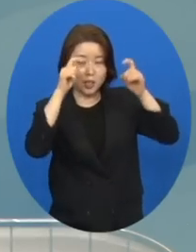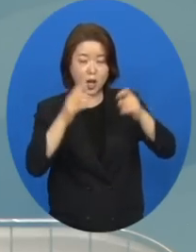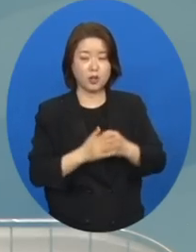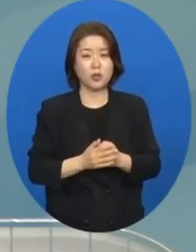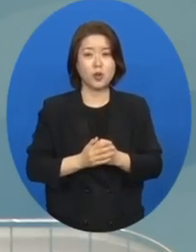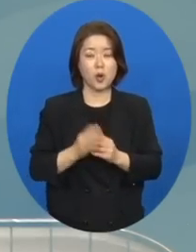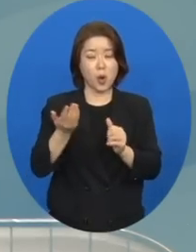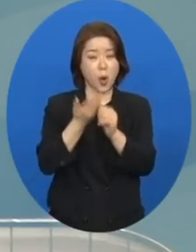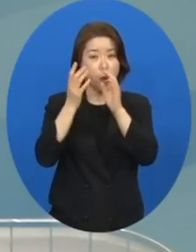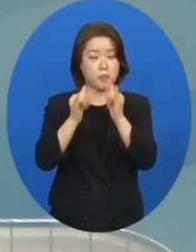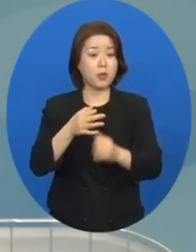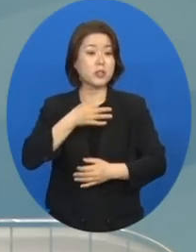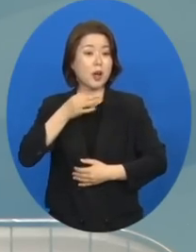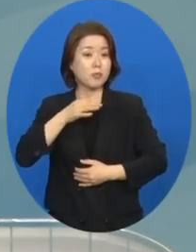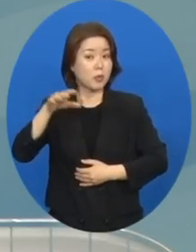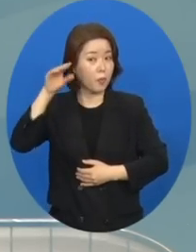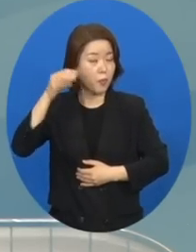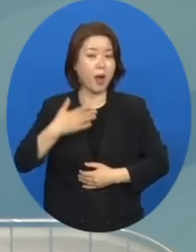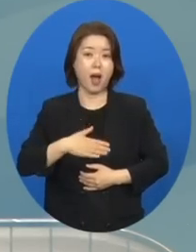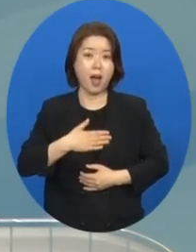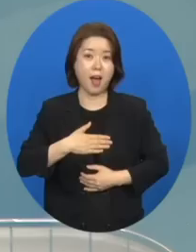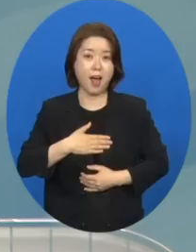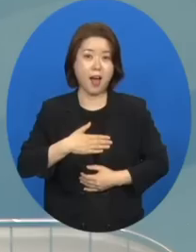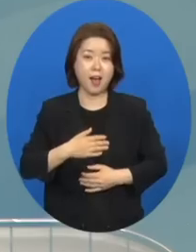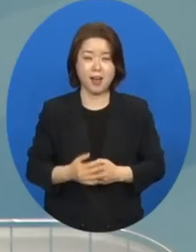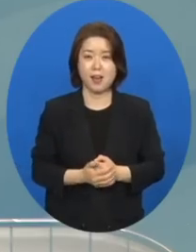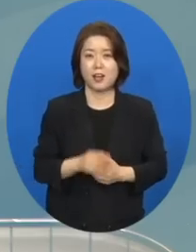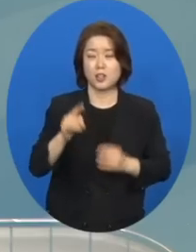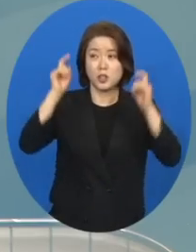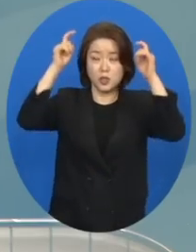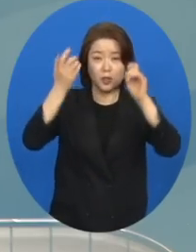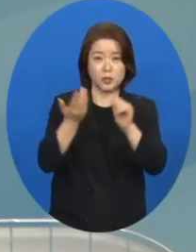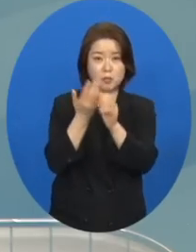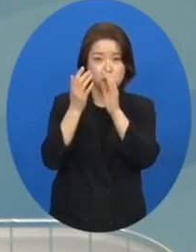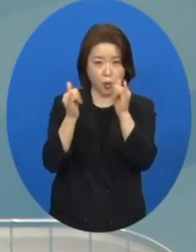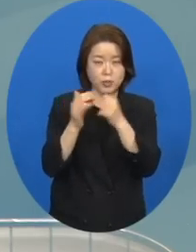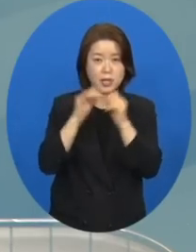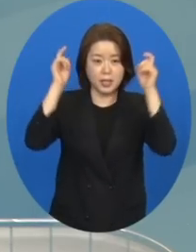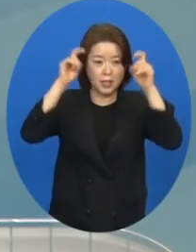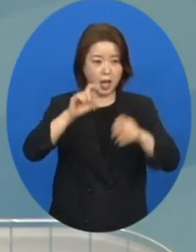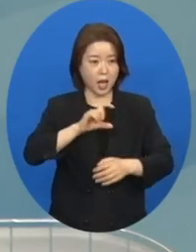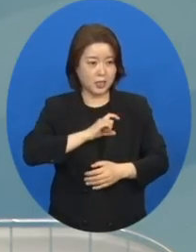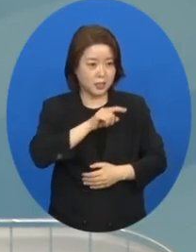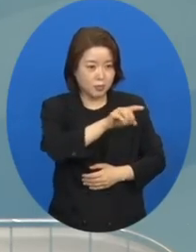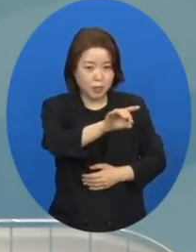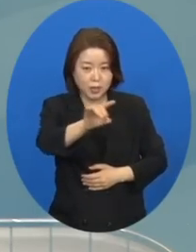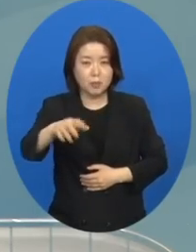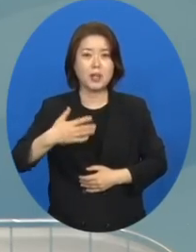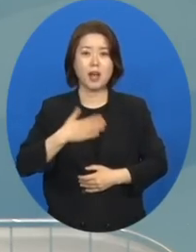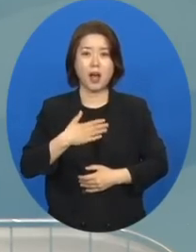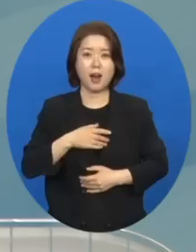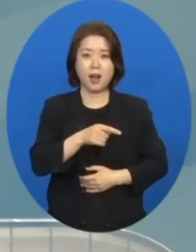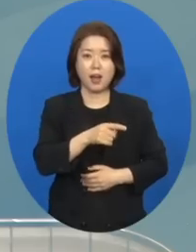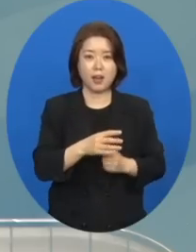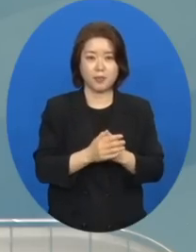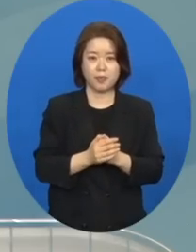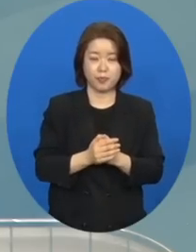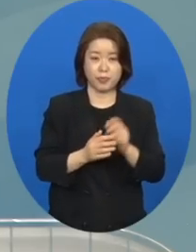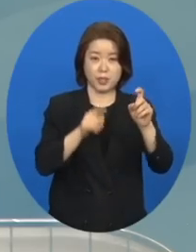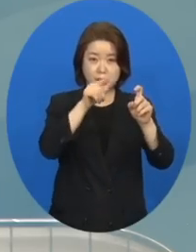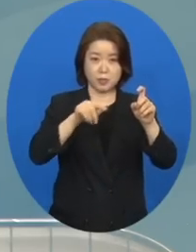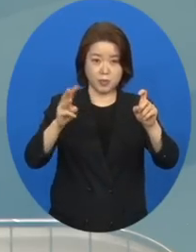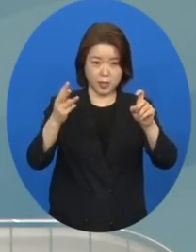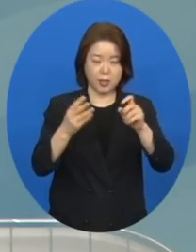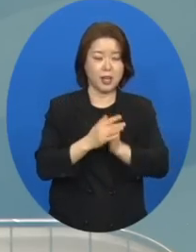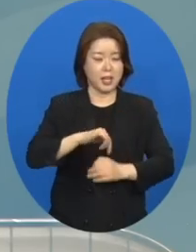음성을 않다는 겁니다 아 이 목자는 요 양들의 이름을 알아요 자 그래서 3절의 목자는 자기 양들의